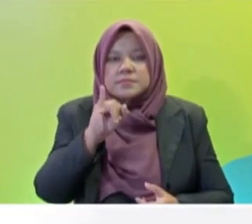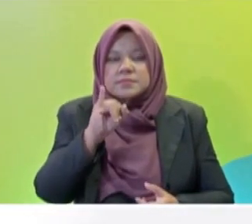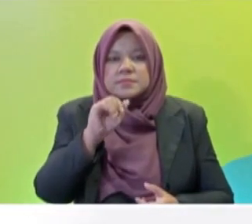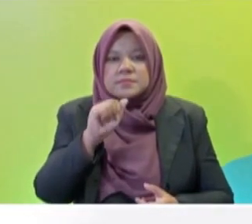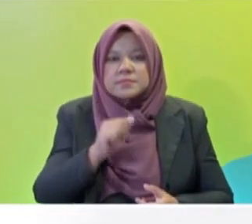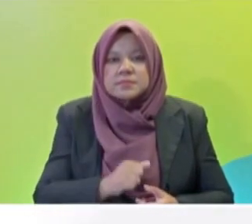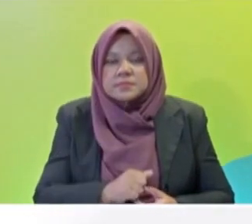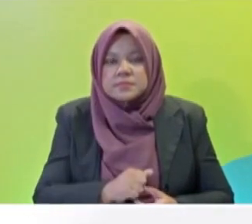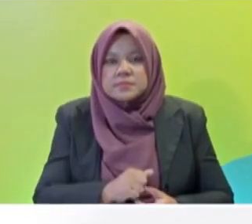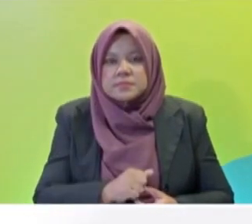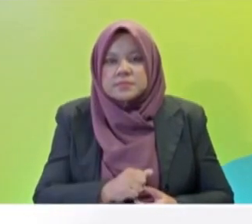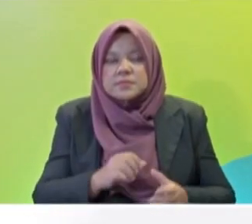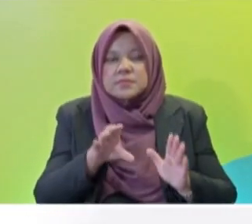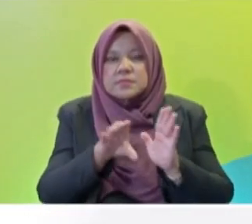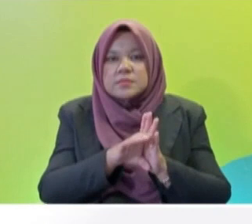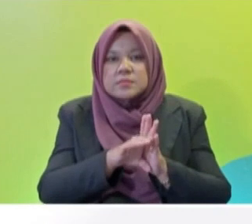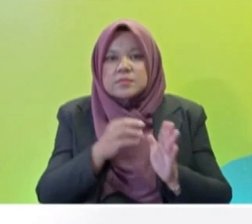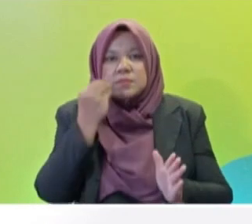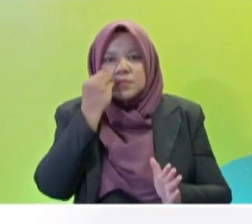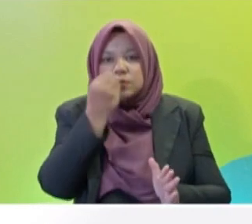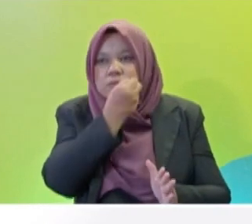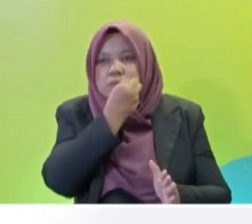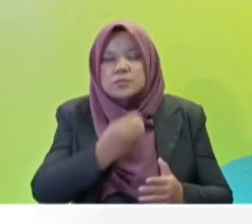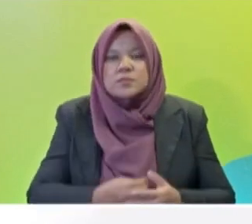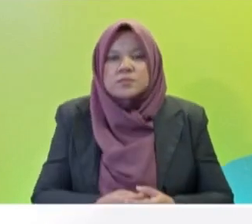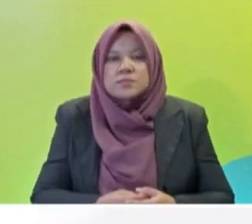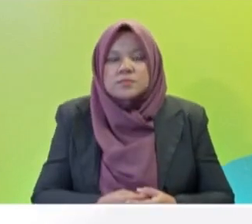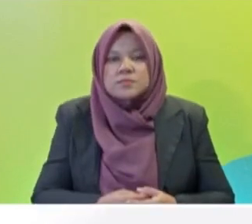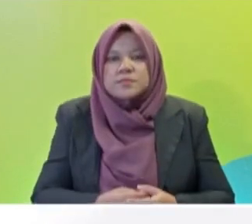yang inisiasi yang kedua gambar bunga novel